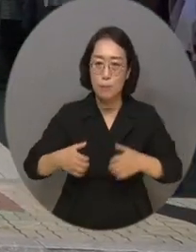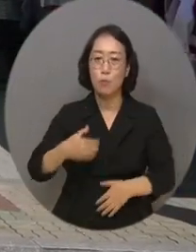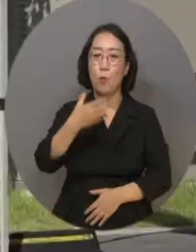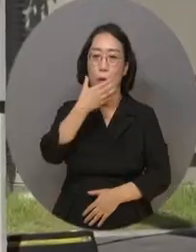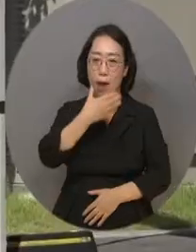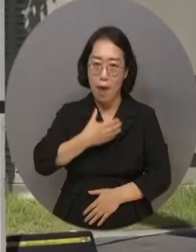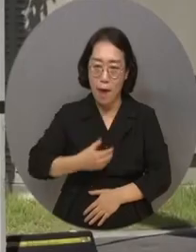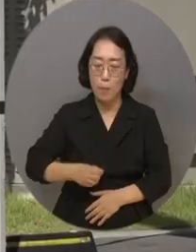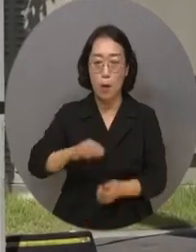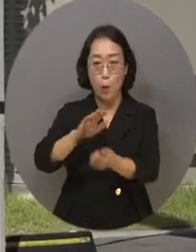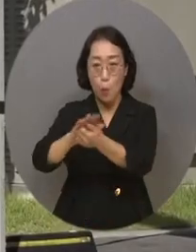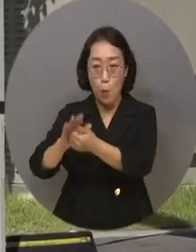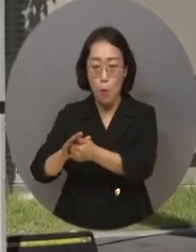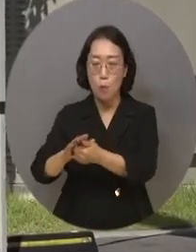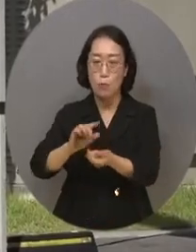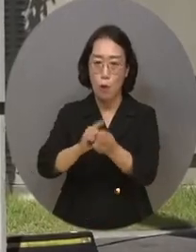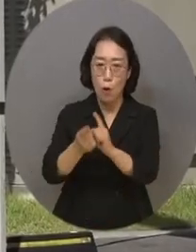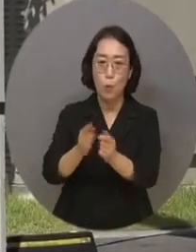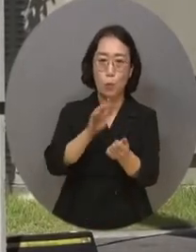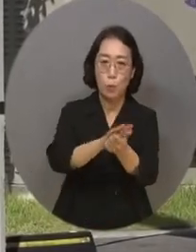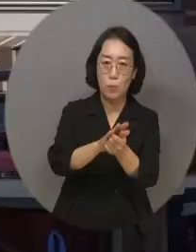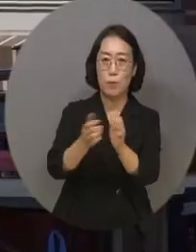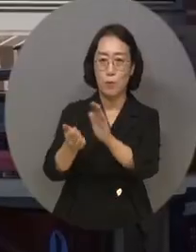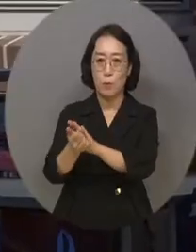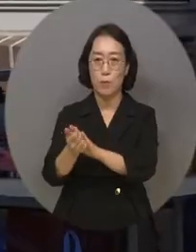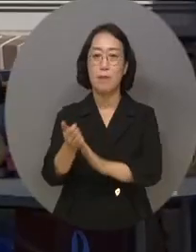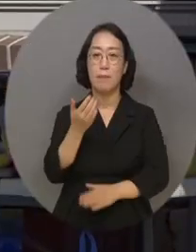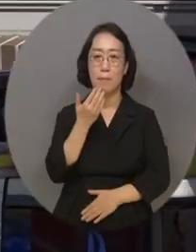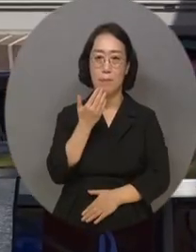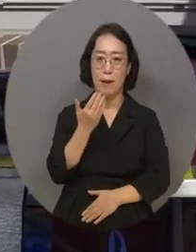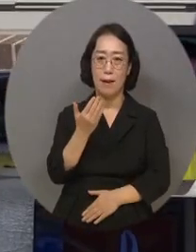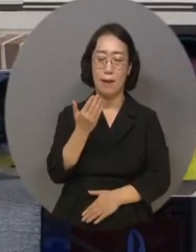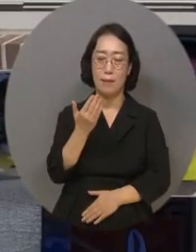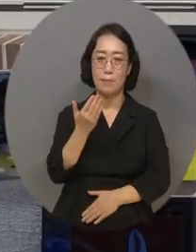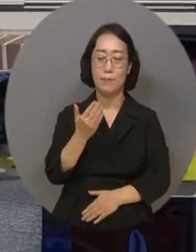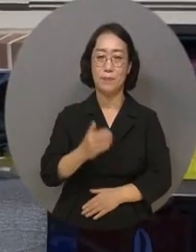행복하게 이웃의 손을 잡아줍니다. 복지TV 경기방송 정우선입니다.